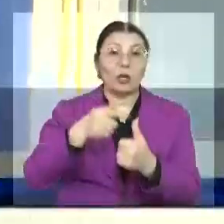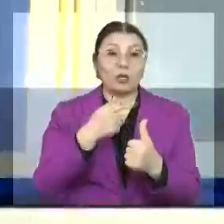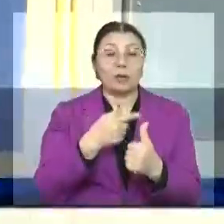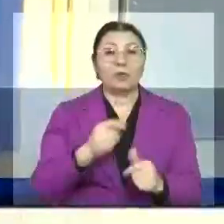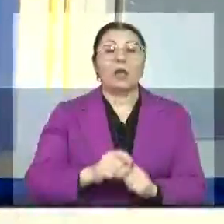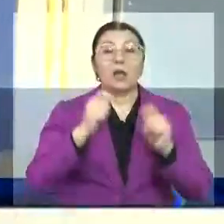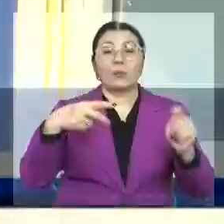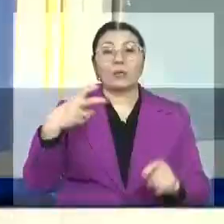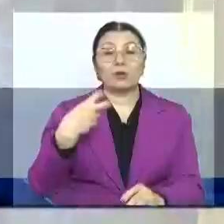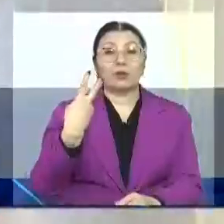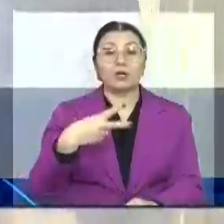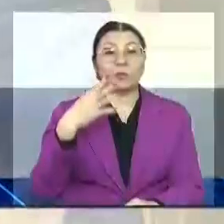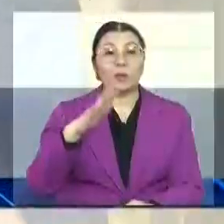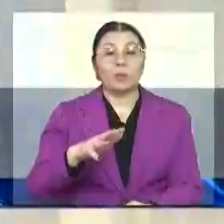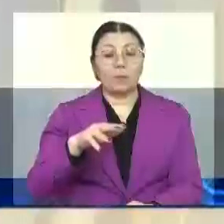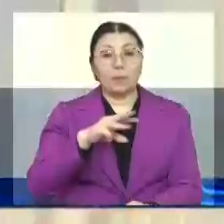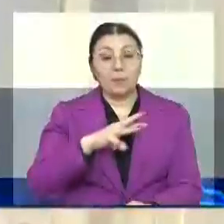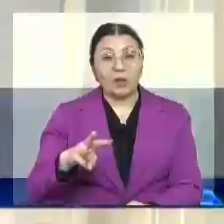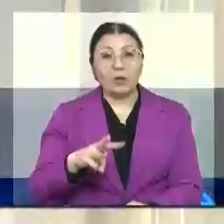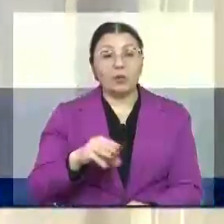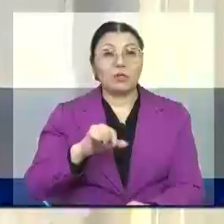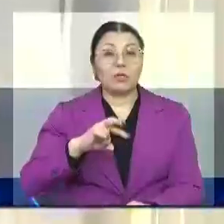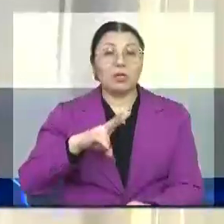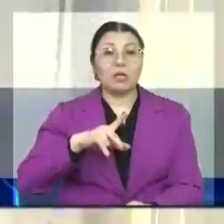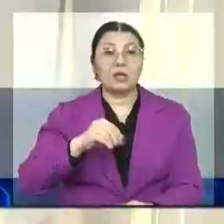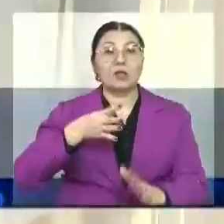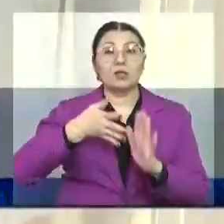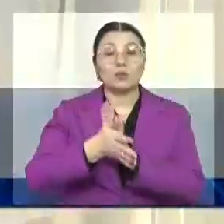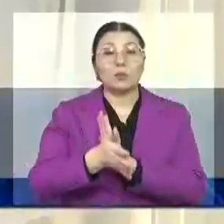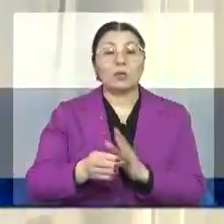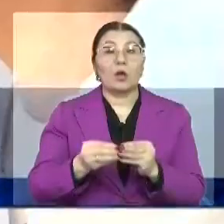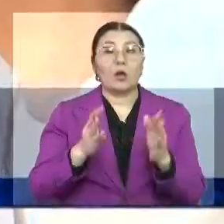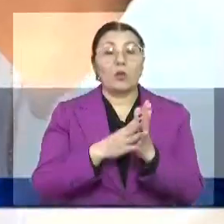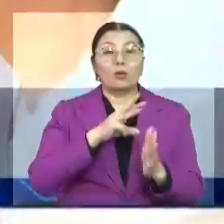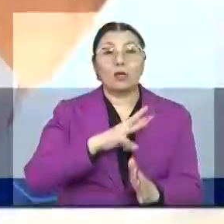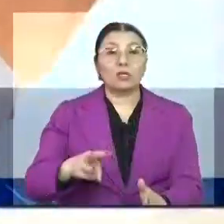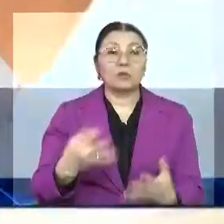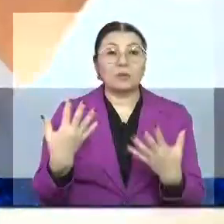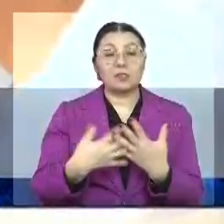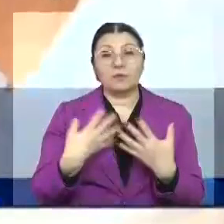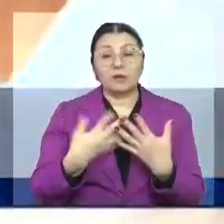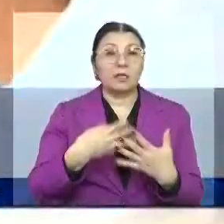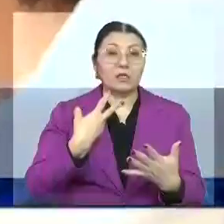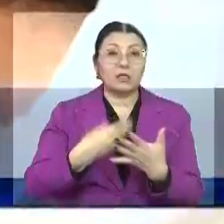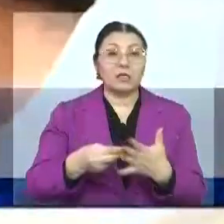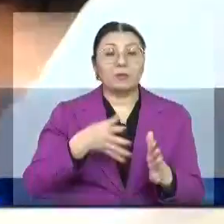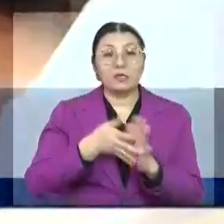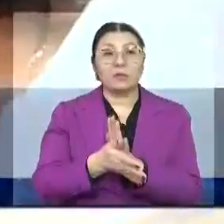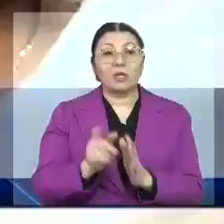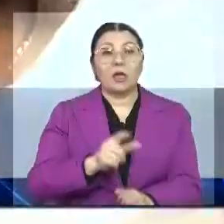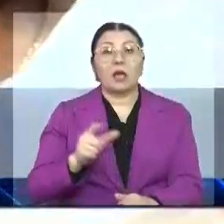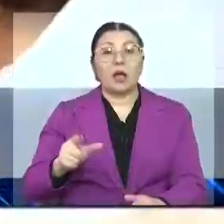Амбулаторияны ашуға 220 миллион 400 мың теңге қаражат жұмсалды. Оның 19 миллионы құрал жабдықтардың шығыны. Енді